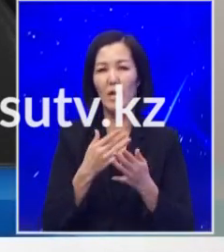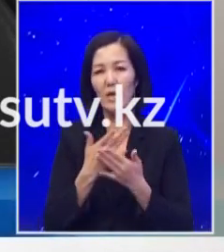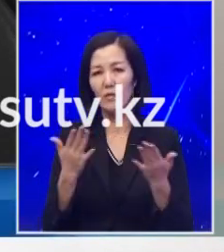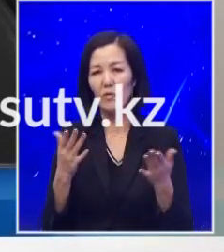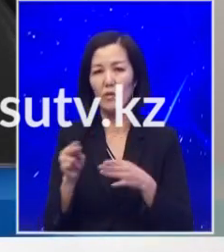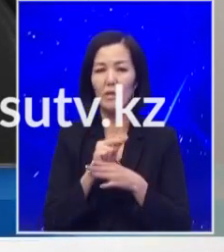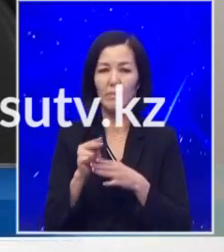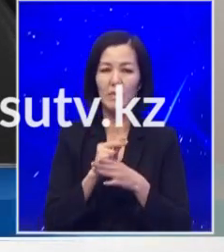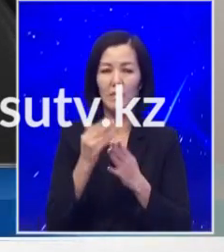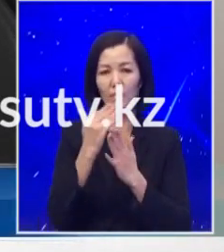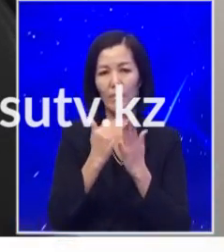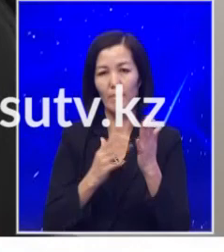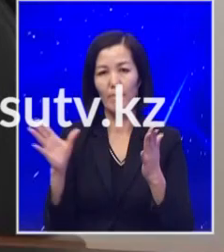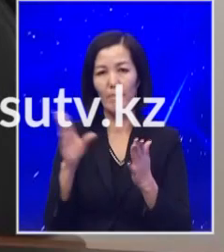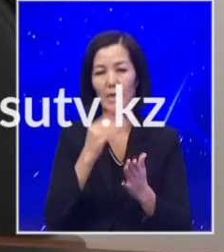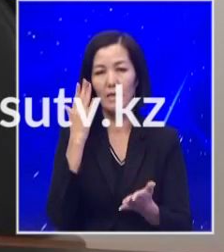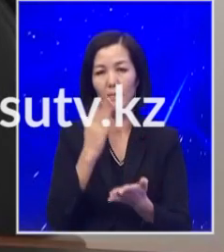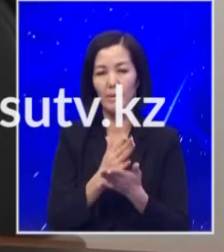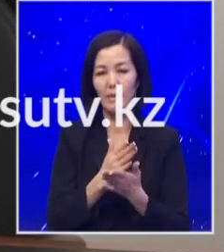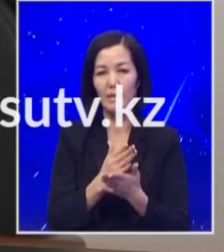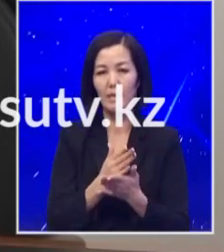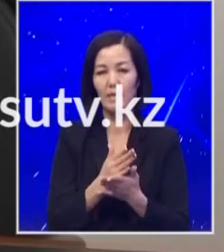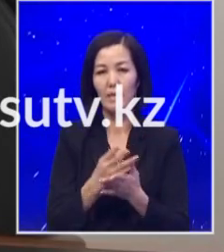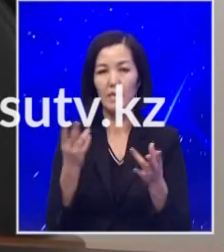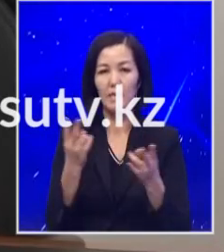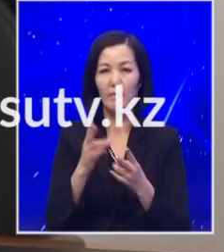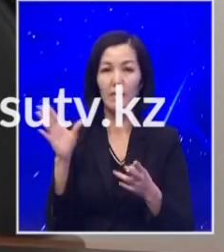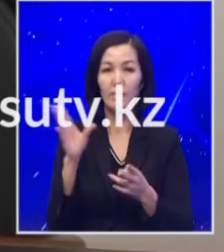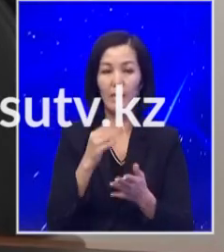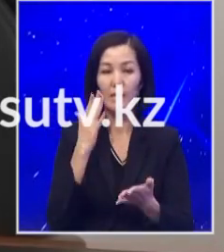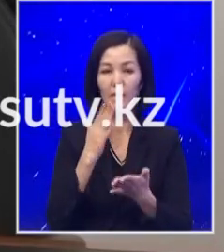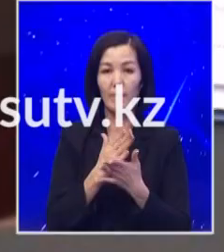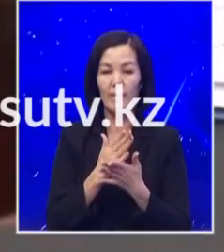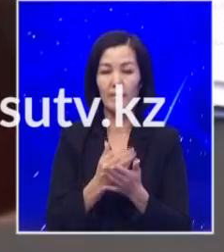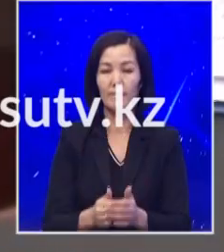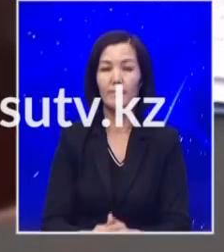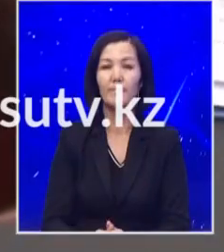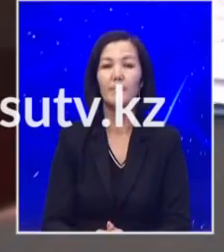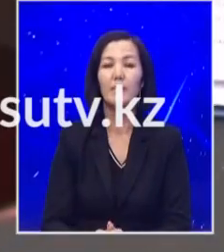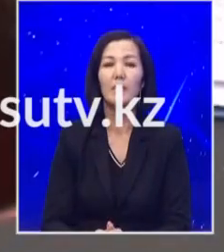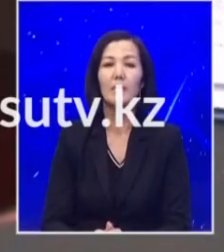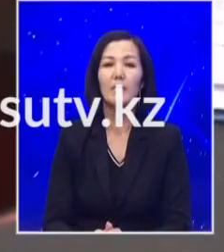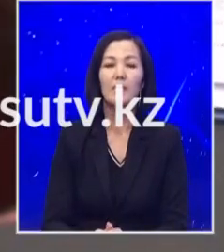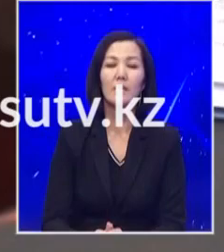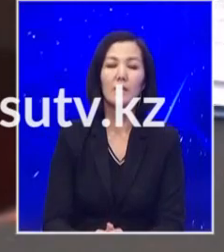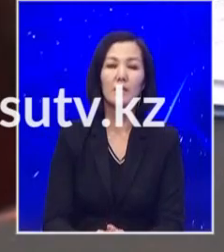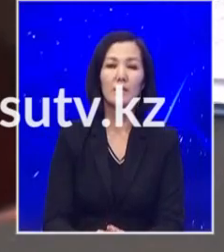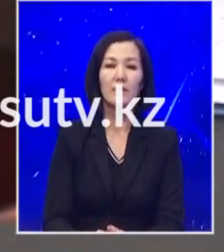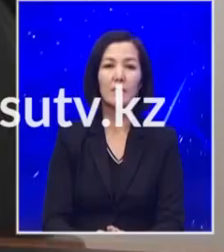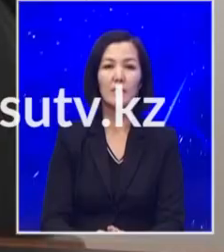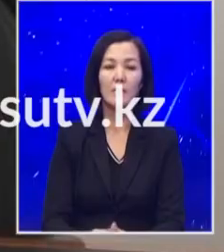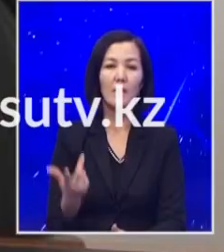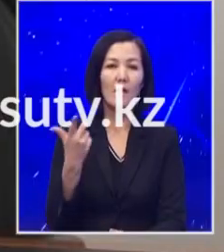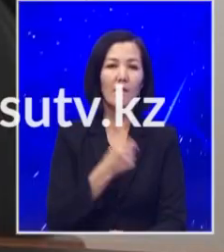бар. Түгіл необходимы дәрілгер бар. Декабрьде көбісі, ой,